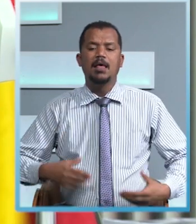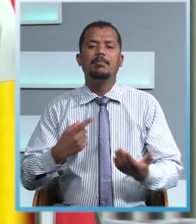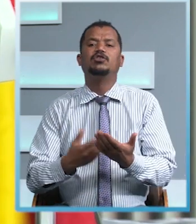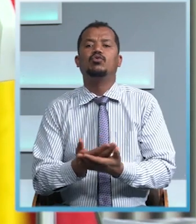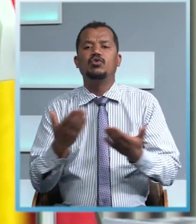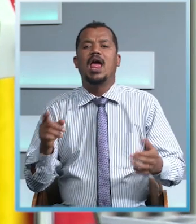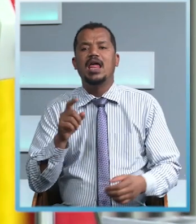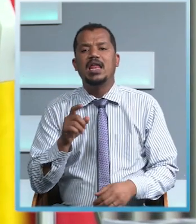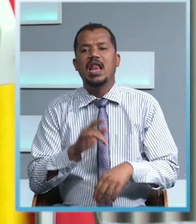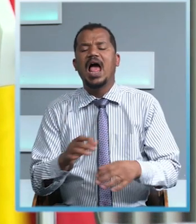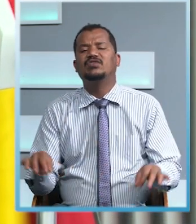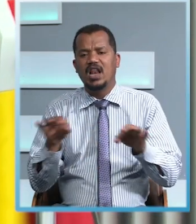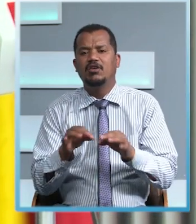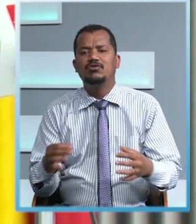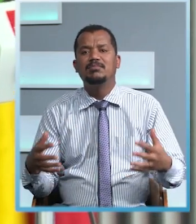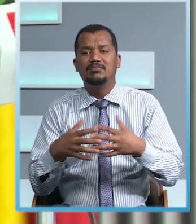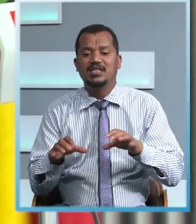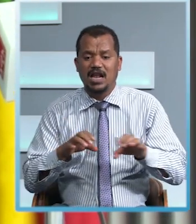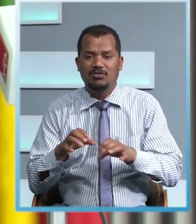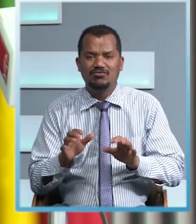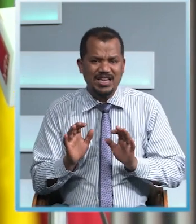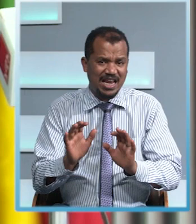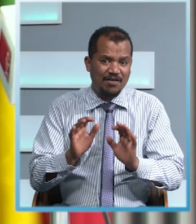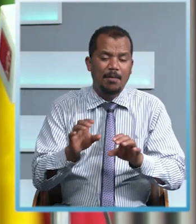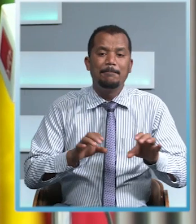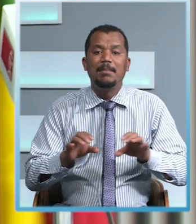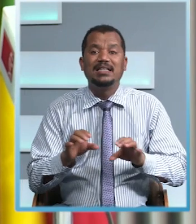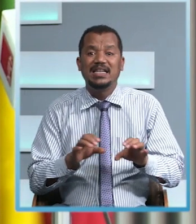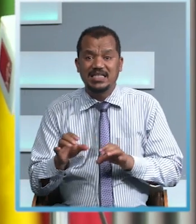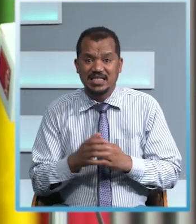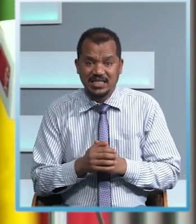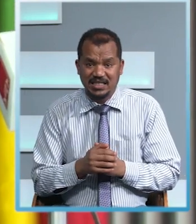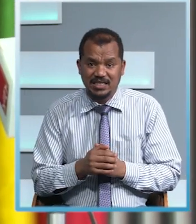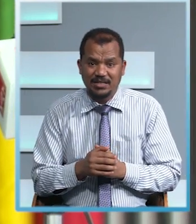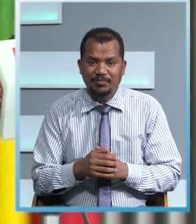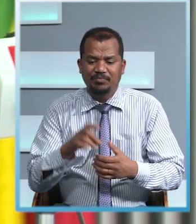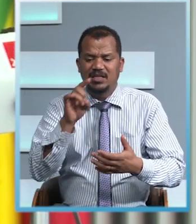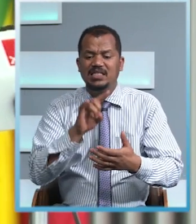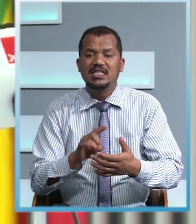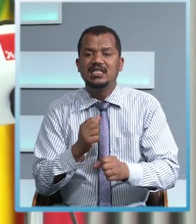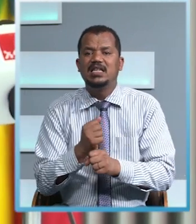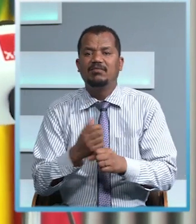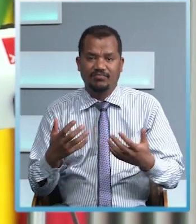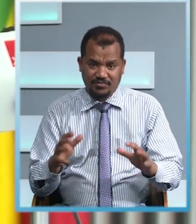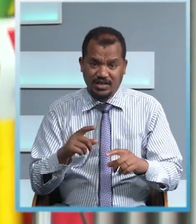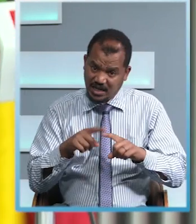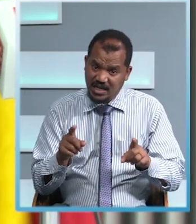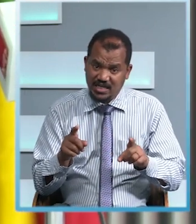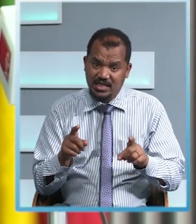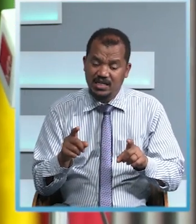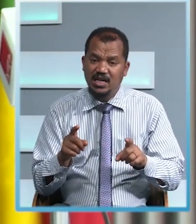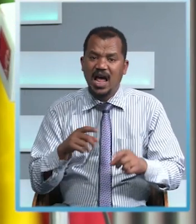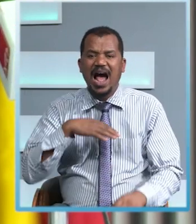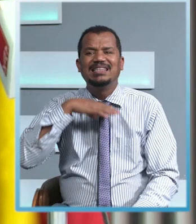ደግሞ በዚህ ጉዳይ ላይ አስፈላጊ ትብብር እንዲያደርጉ እንዲገፋፉ በማድረግም ዝርዝር ስራ ሰርተዋል። ነገር